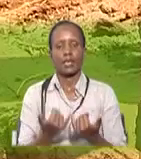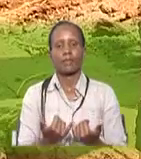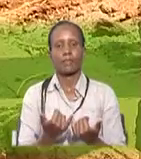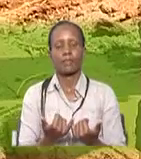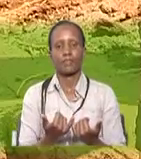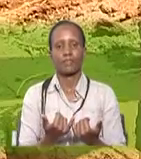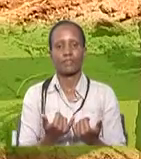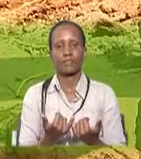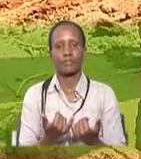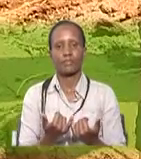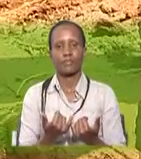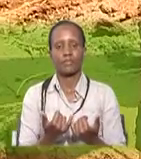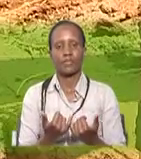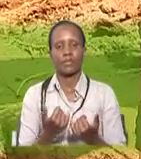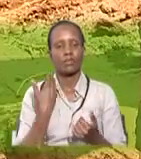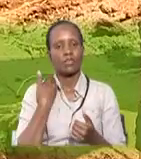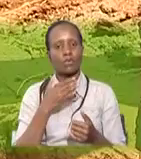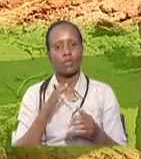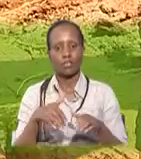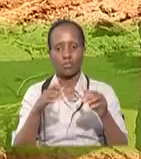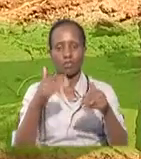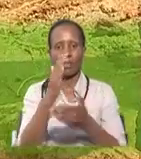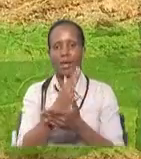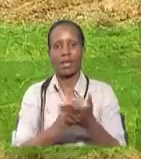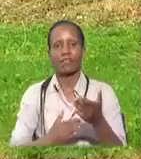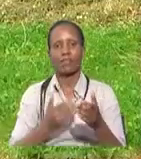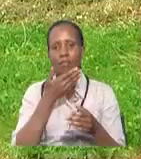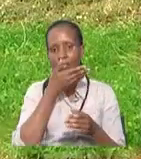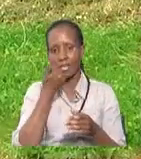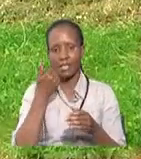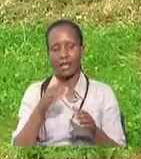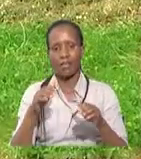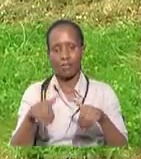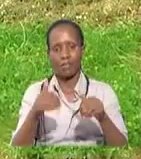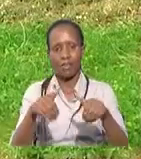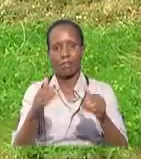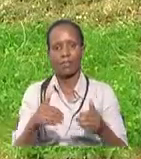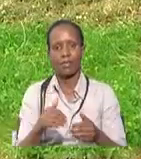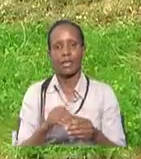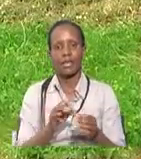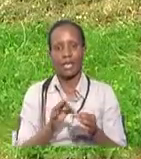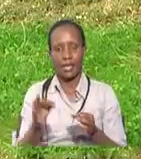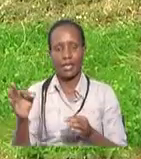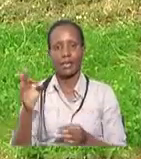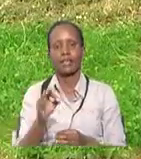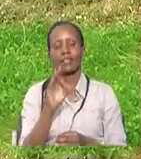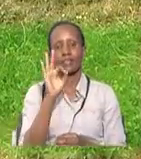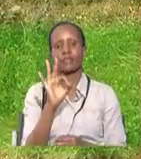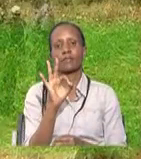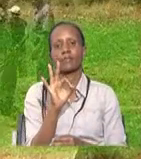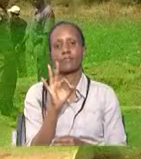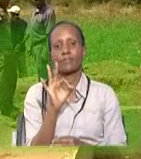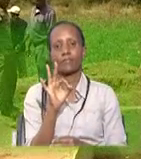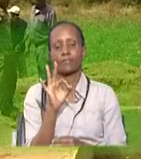Ikawa sasa badala ya kulima nusu eka, unaweza zoka lima eka 3.